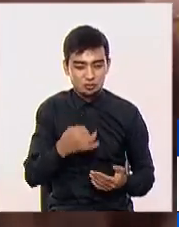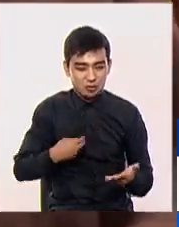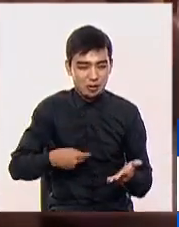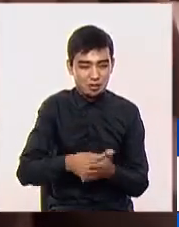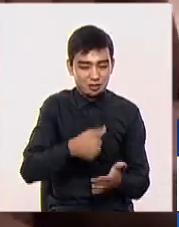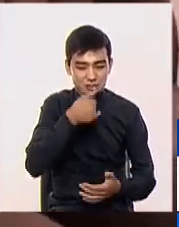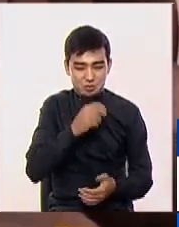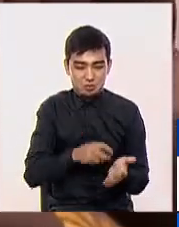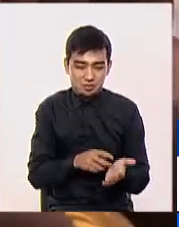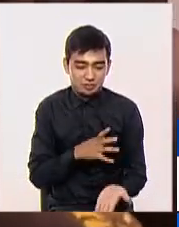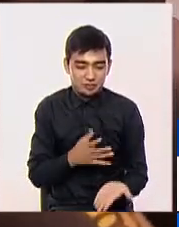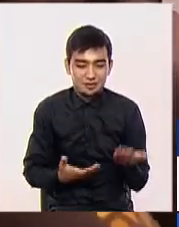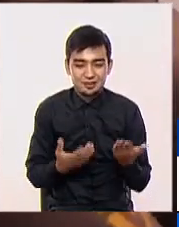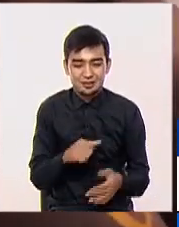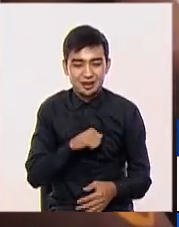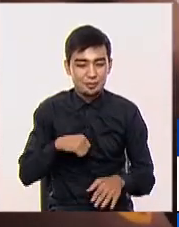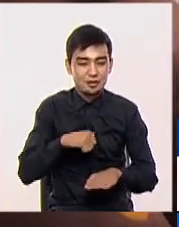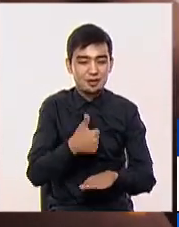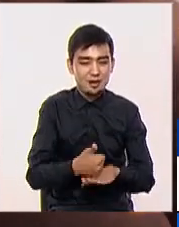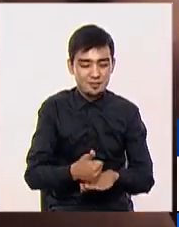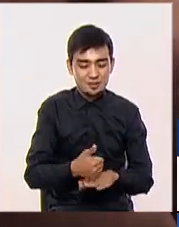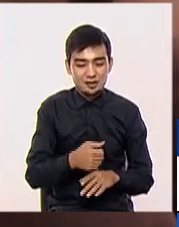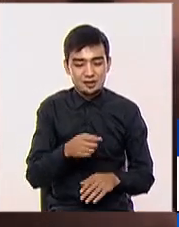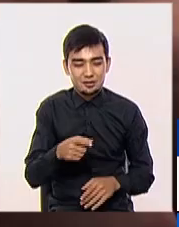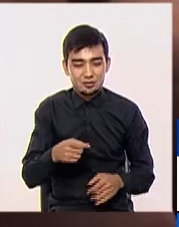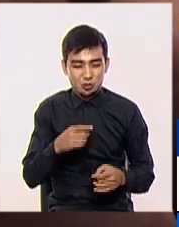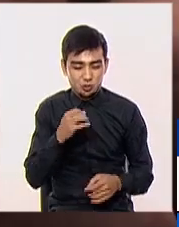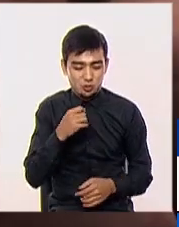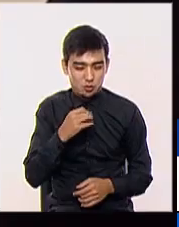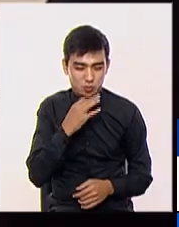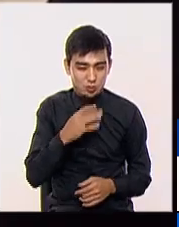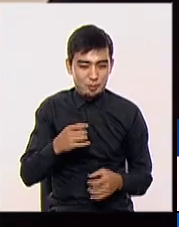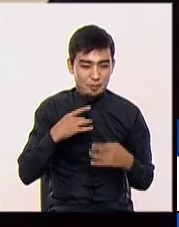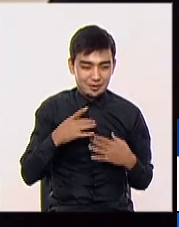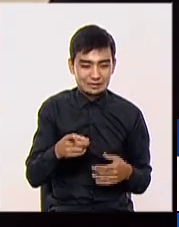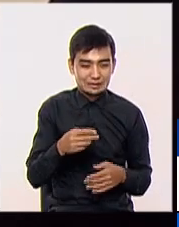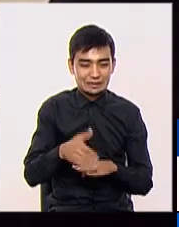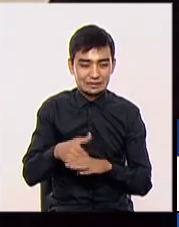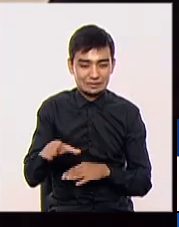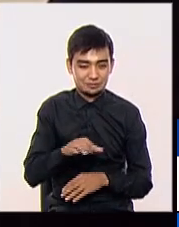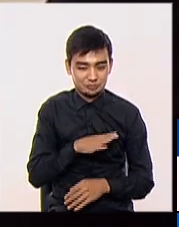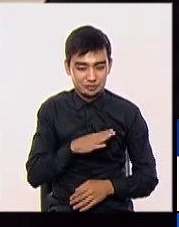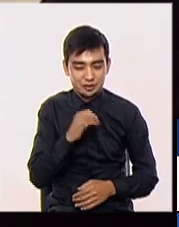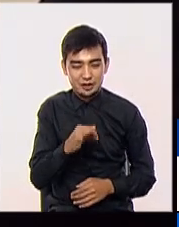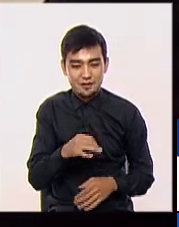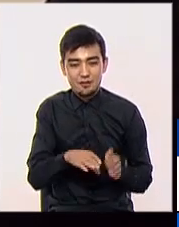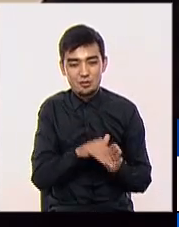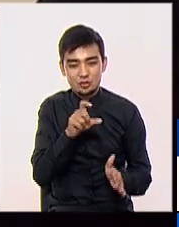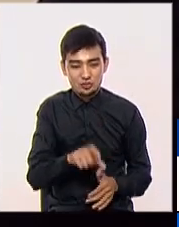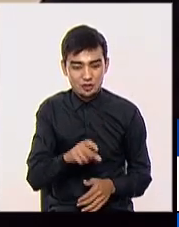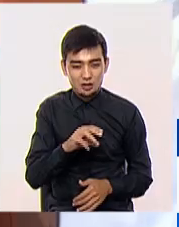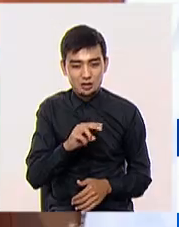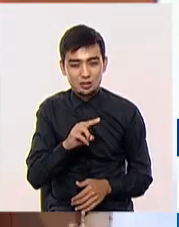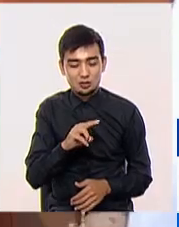расплатиться. Ведь, пожалуй, самая главная традиция любого торжества – кредит на него. Депутат Туриаем Султанова считает,